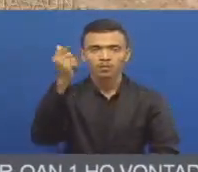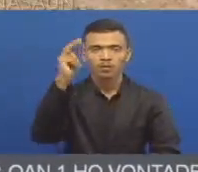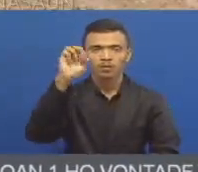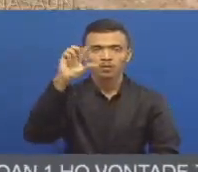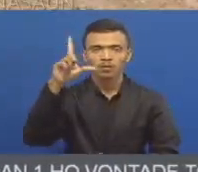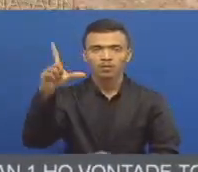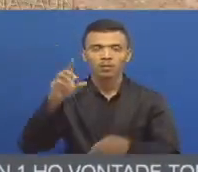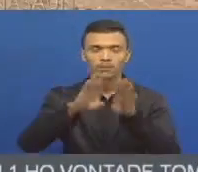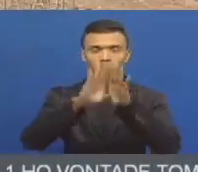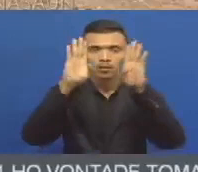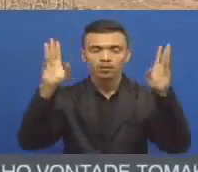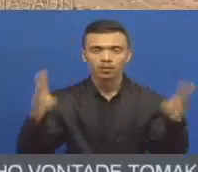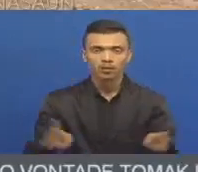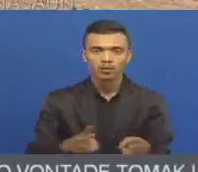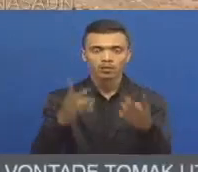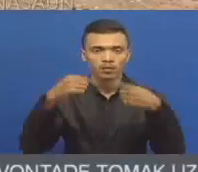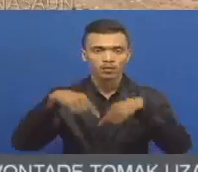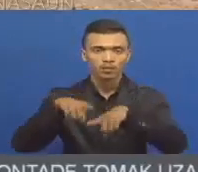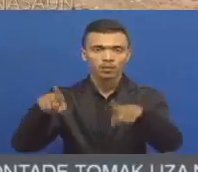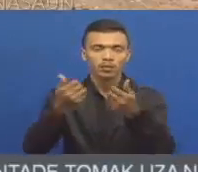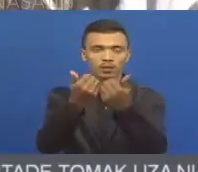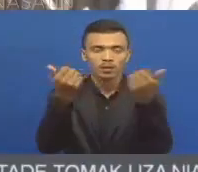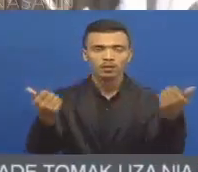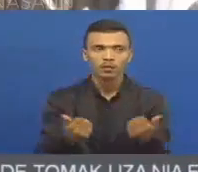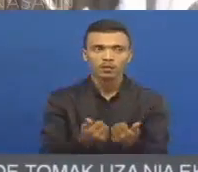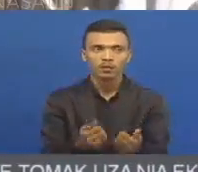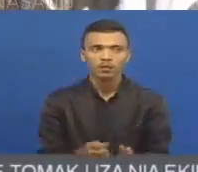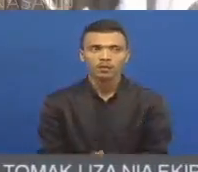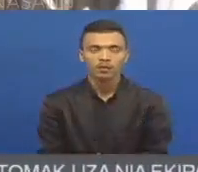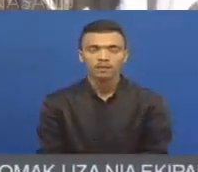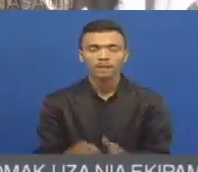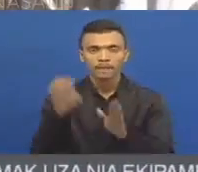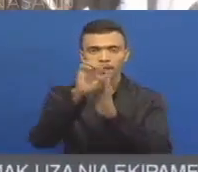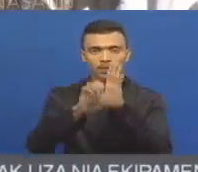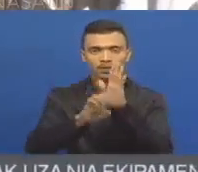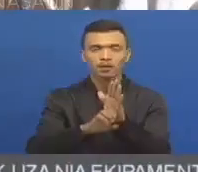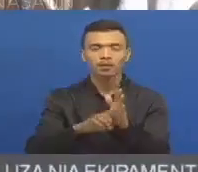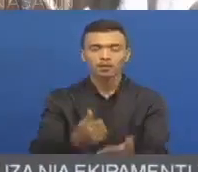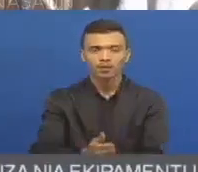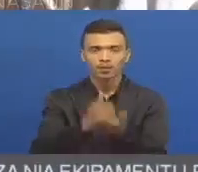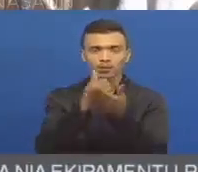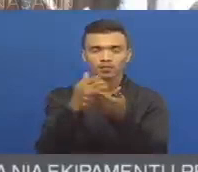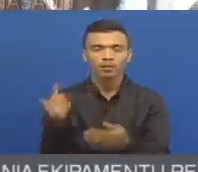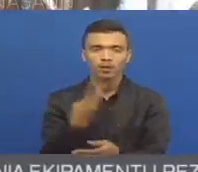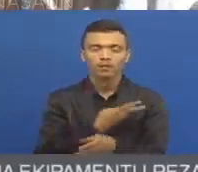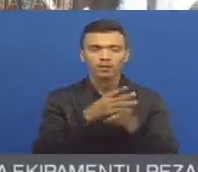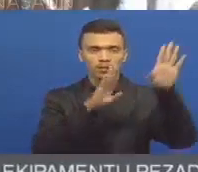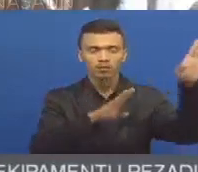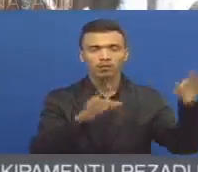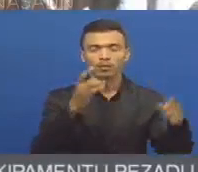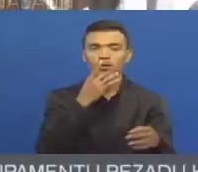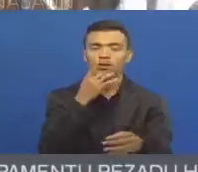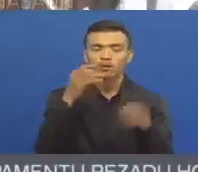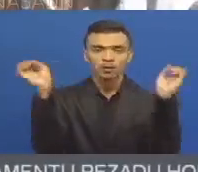lokeona dalam basirania hela fatin. Istaru, taune tikmatan mai amisire fohole tene ahimos laia, behimos